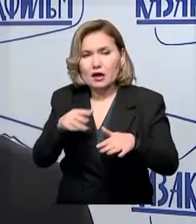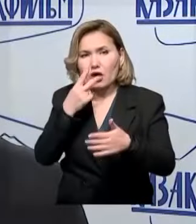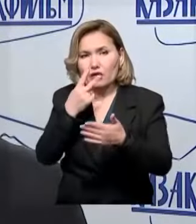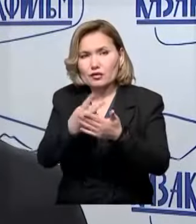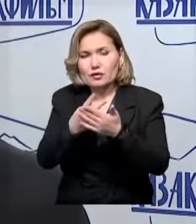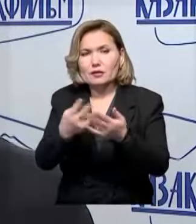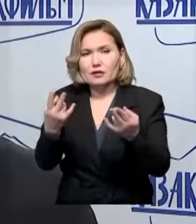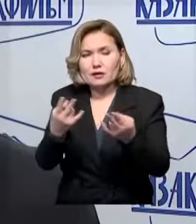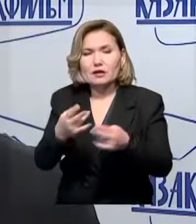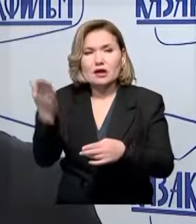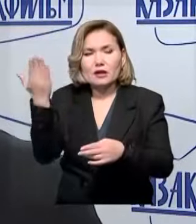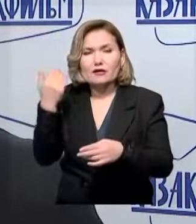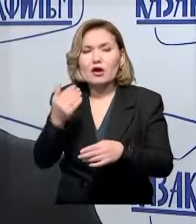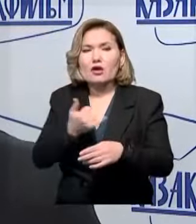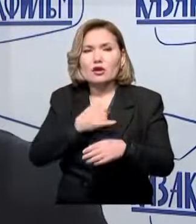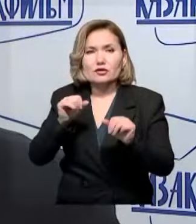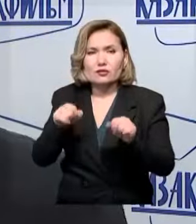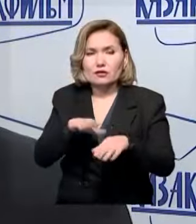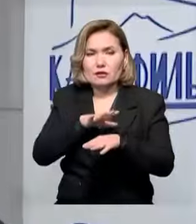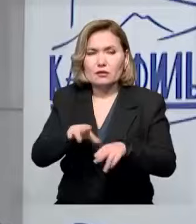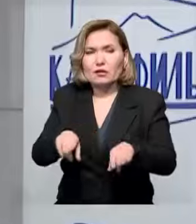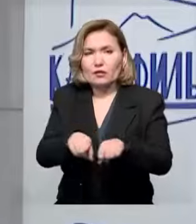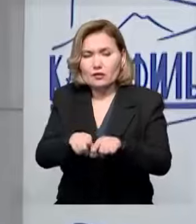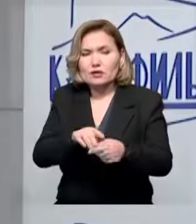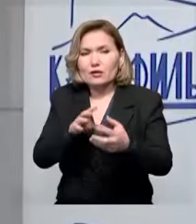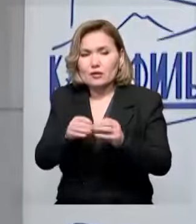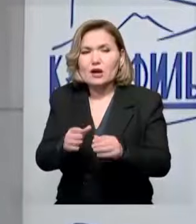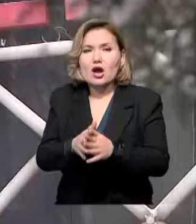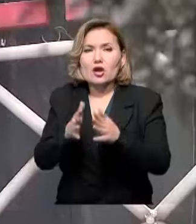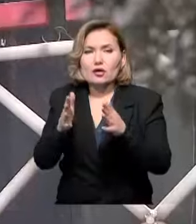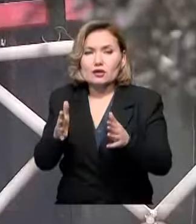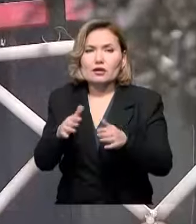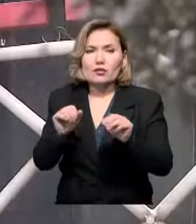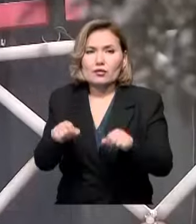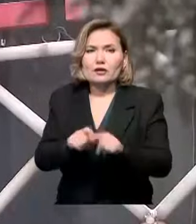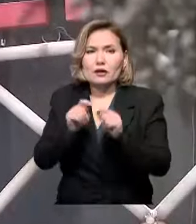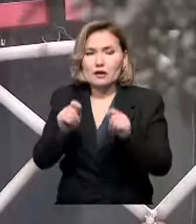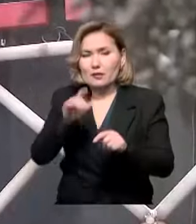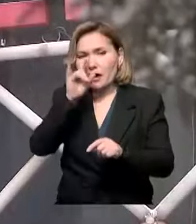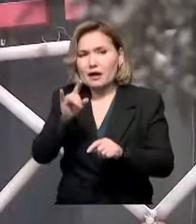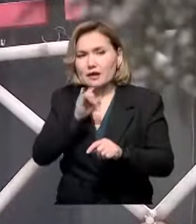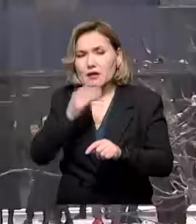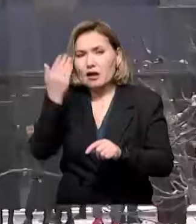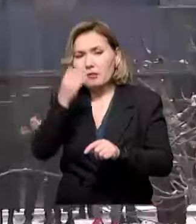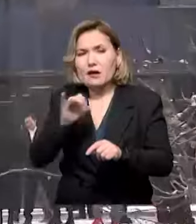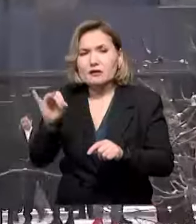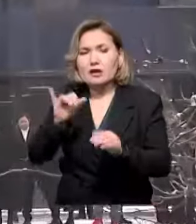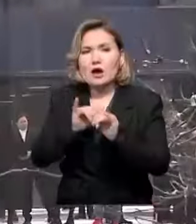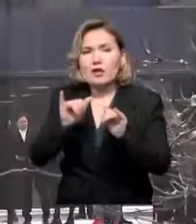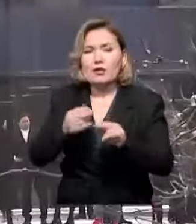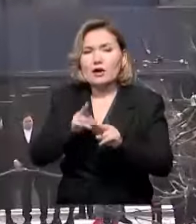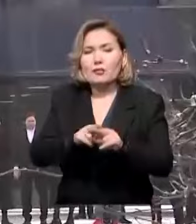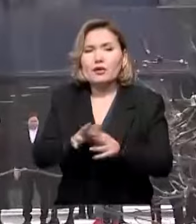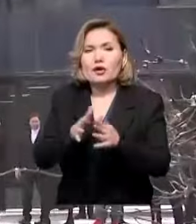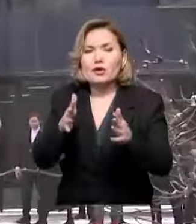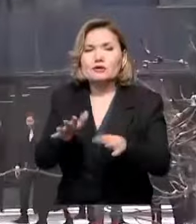Өйткені ондай мүмкіндік жоқ. Ал кинопаркта ондай мүмкіндік бар. Ол біз үшін үлкен мүмкіндік. Қазақстанда кинематографияны дамытуды мақсат еткен